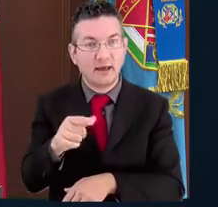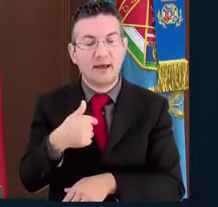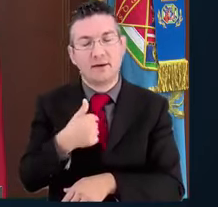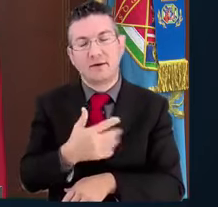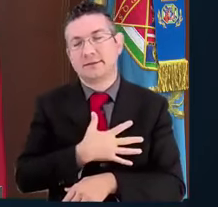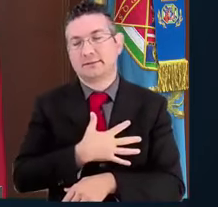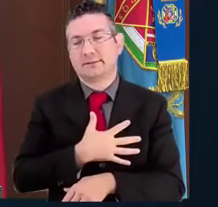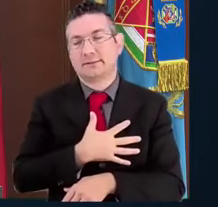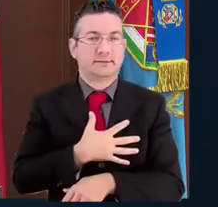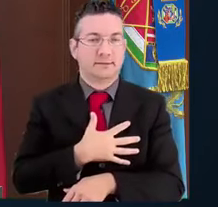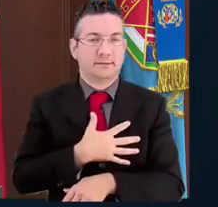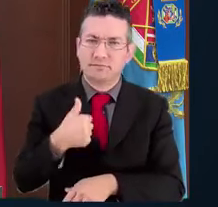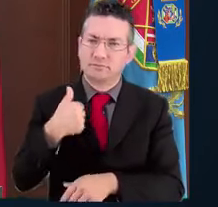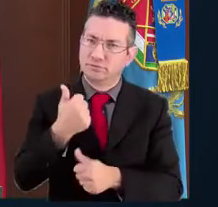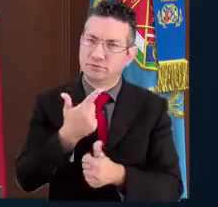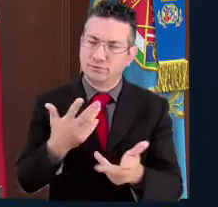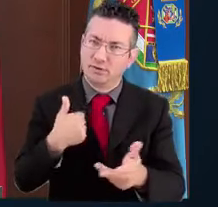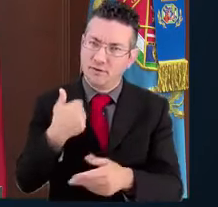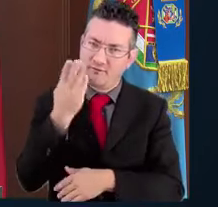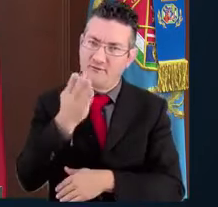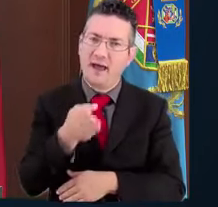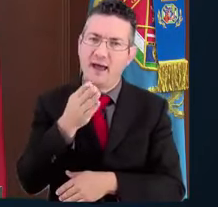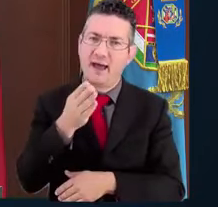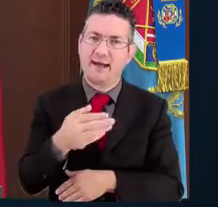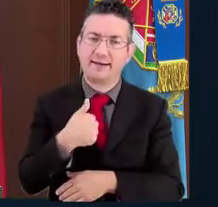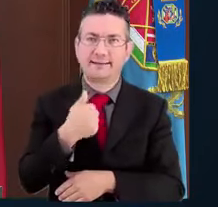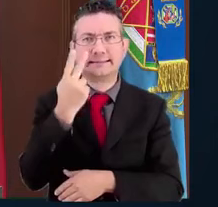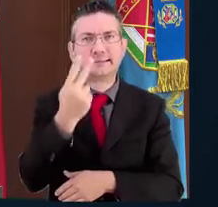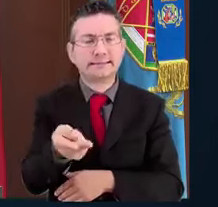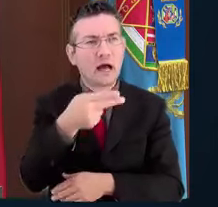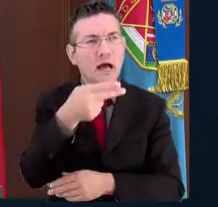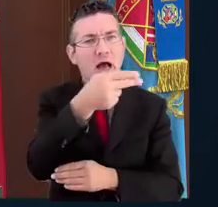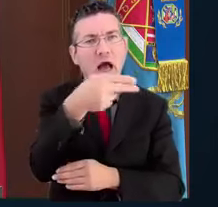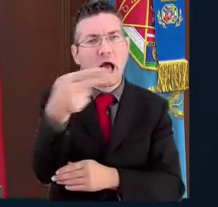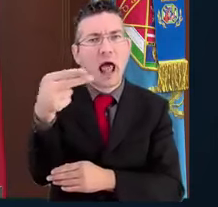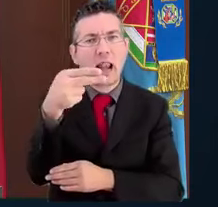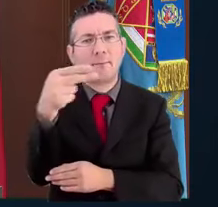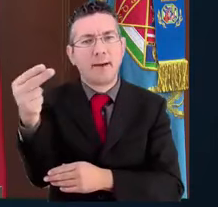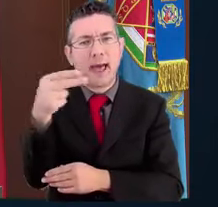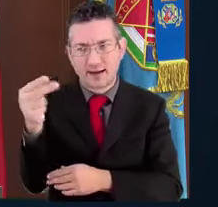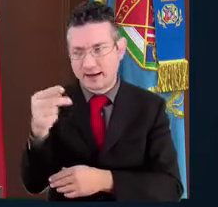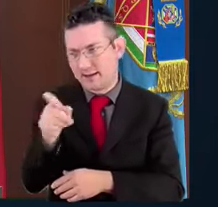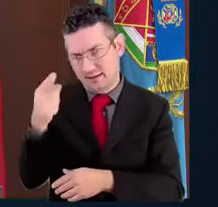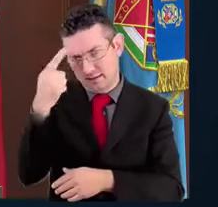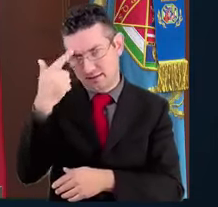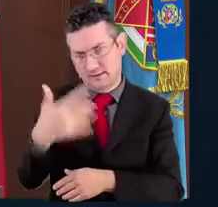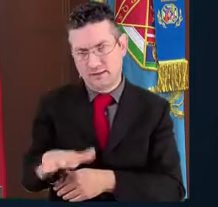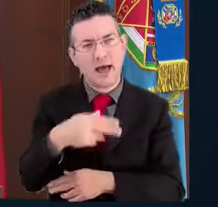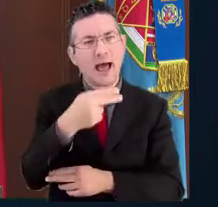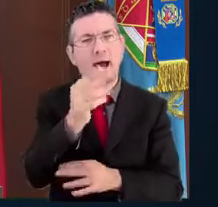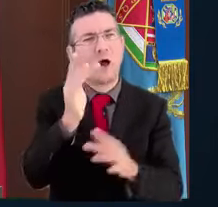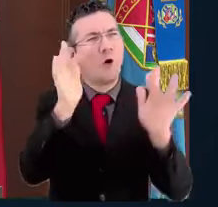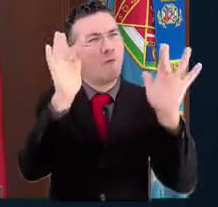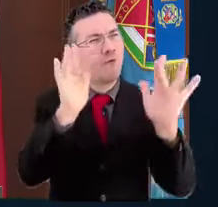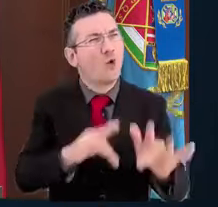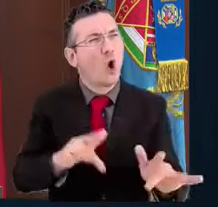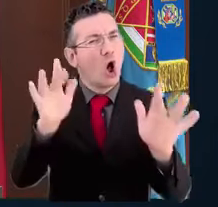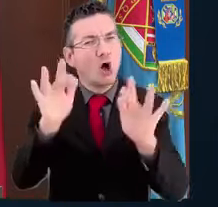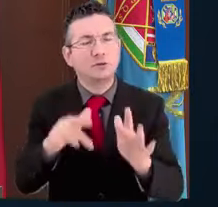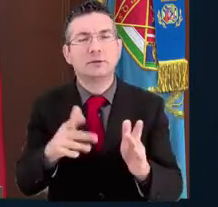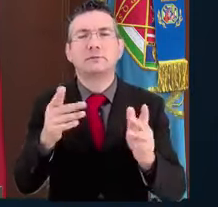e vedere davvero a quegli alberghi e lo sa bene presidente con gli alberghi desolati in vendita